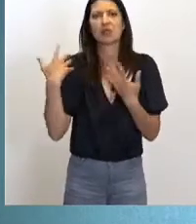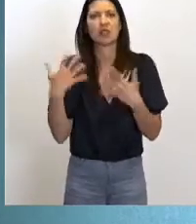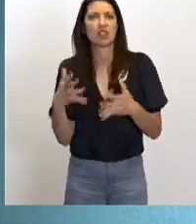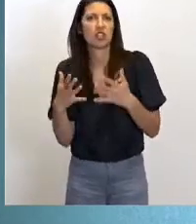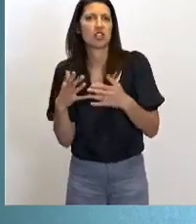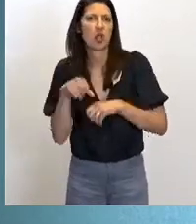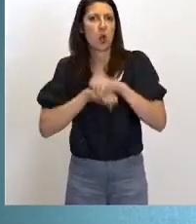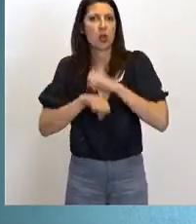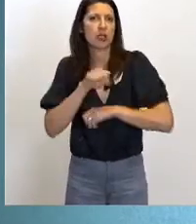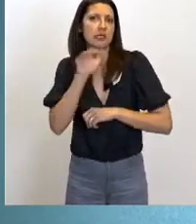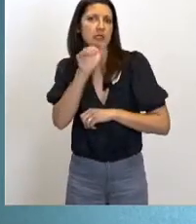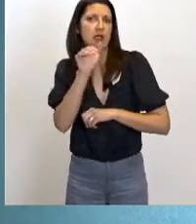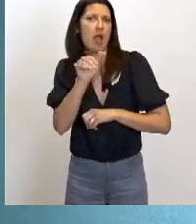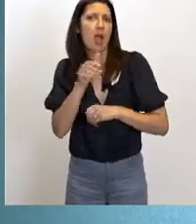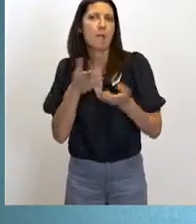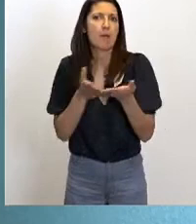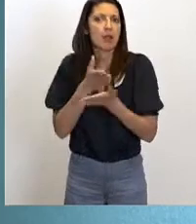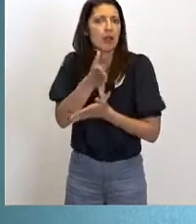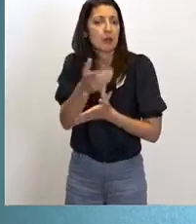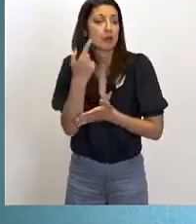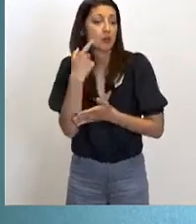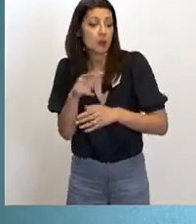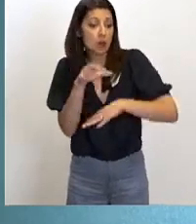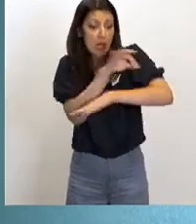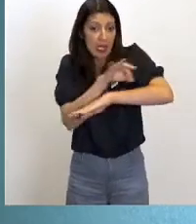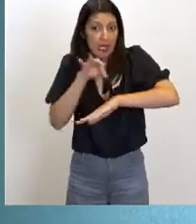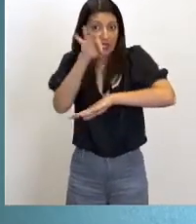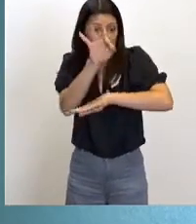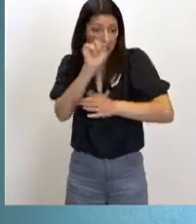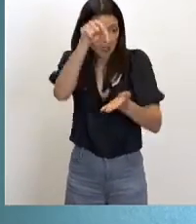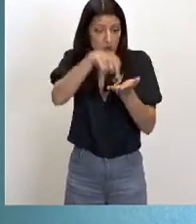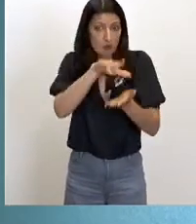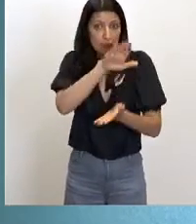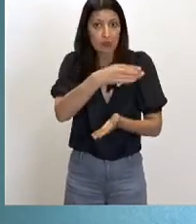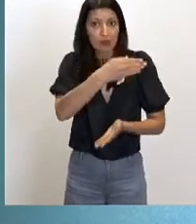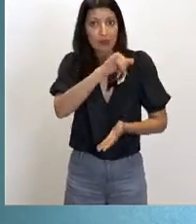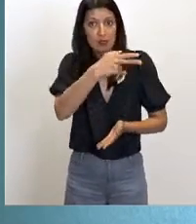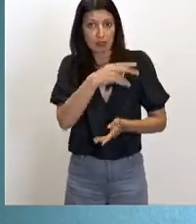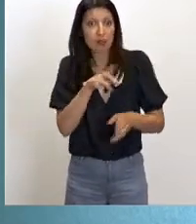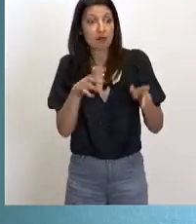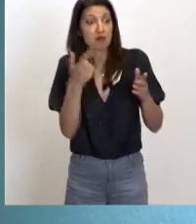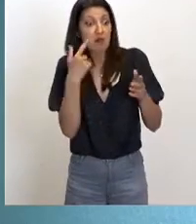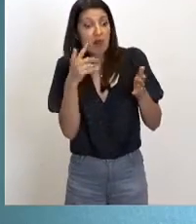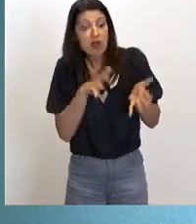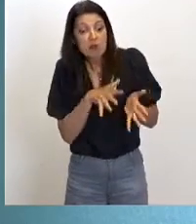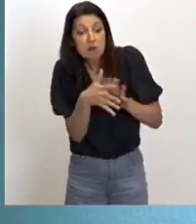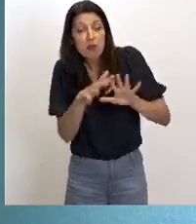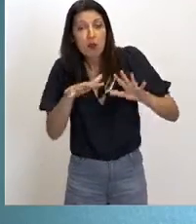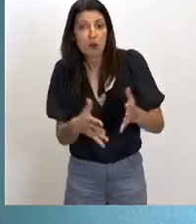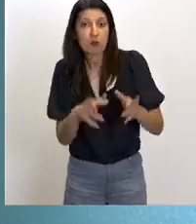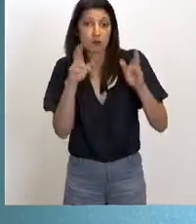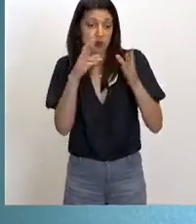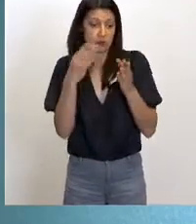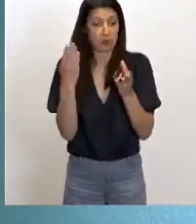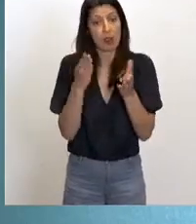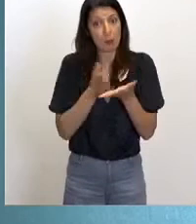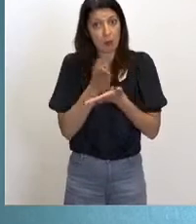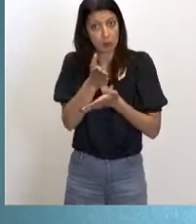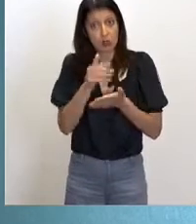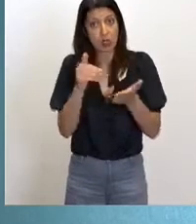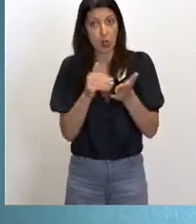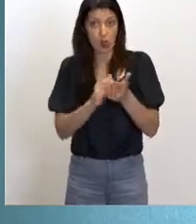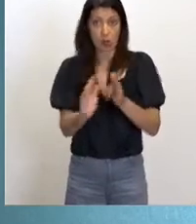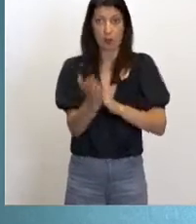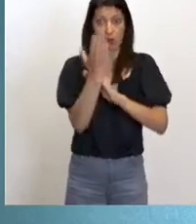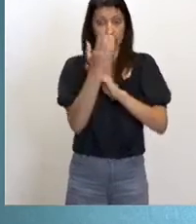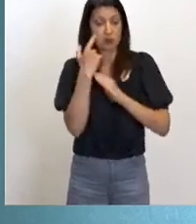devenir architectural et la fonctionnalité du site. Nous souhaitons qu'à terme, ce dossier nous soit de nouveau présenté et savoir s'il y a eu des